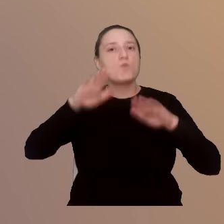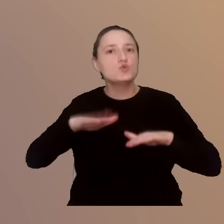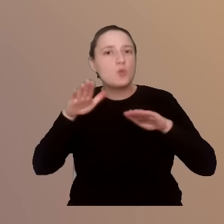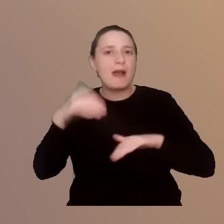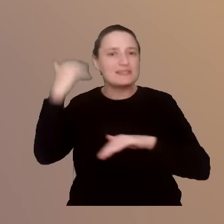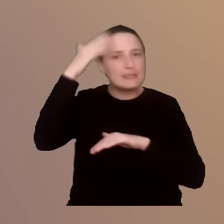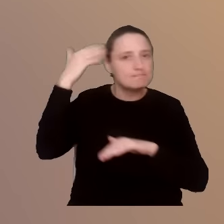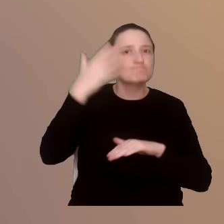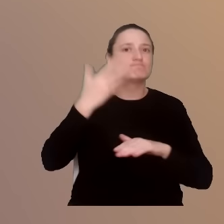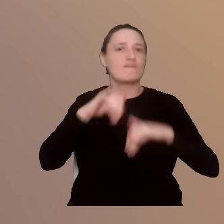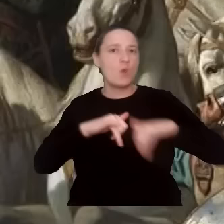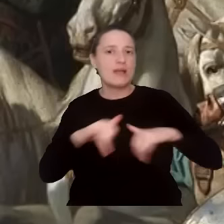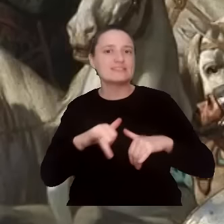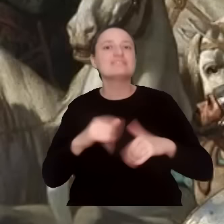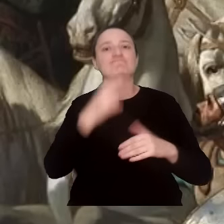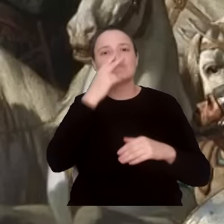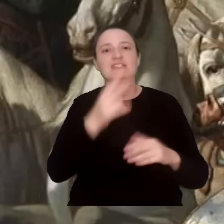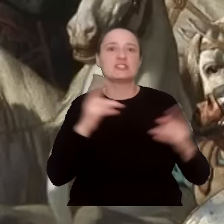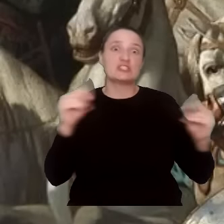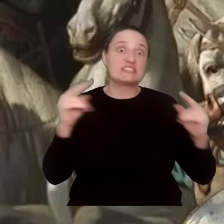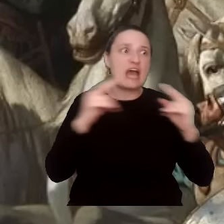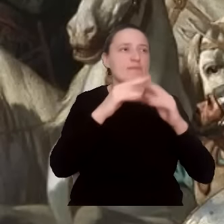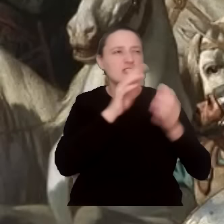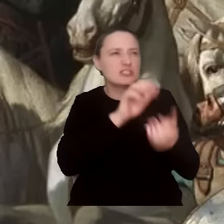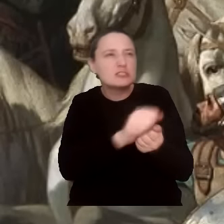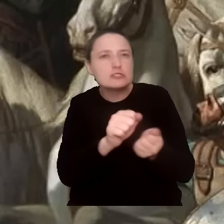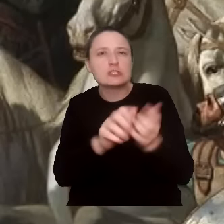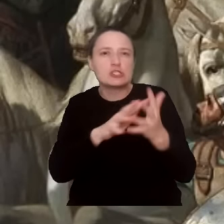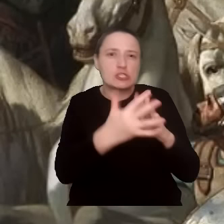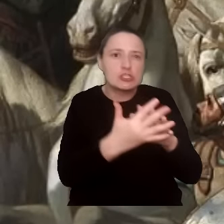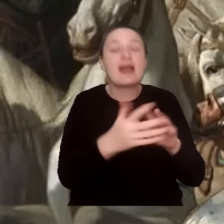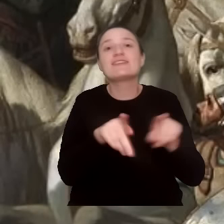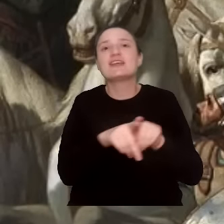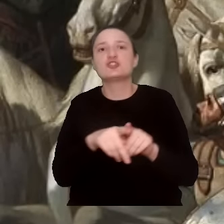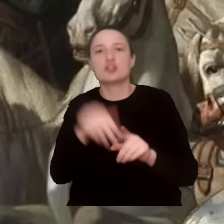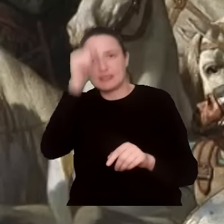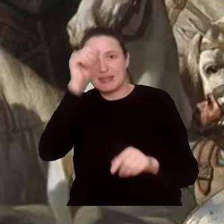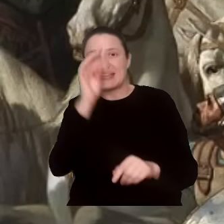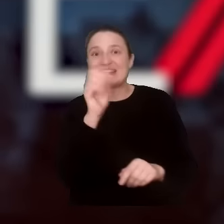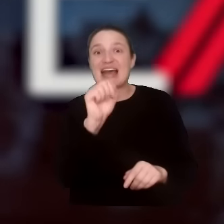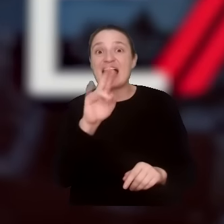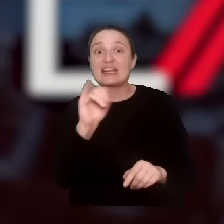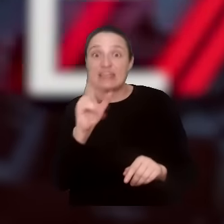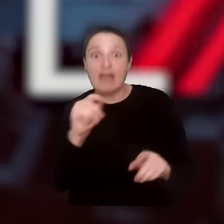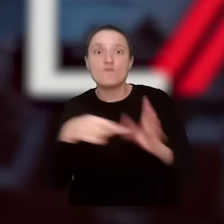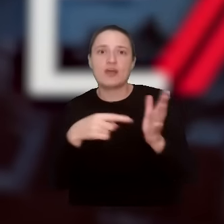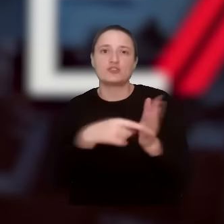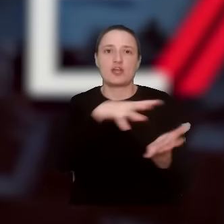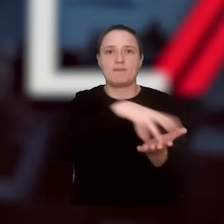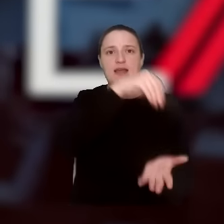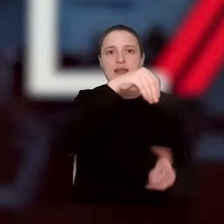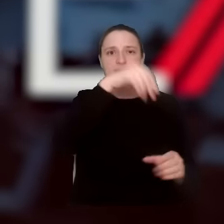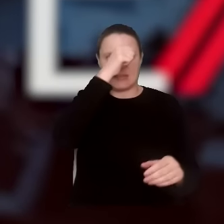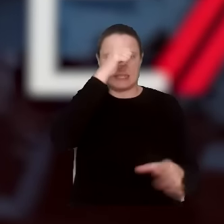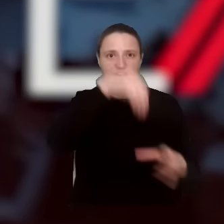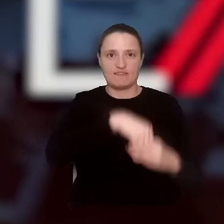chociażby Alhambra, ruiny zamków i imię Tarika, zapisane w nazwie Gibraltaru. Schodzimy z